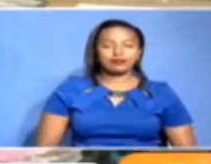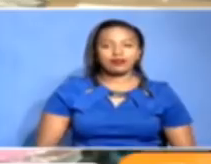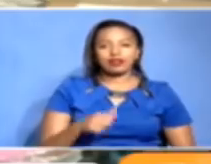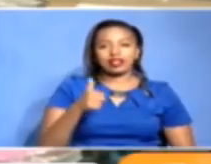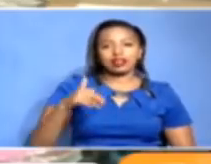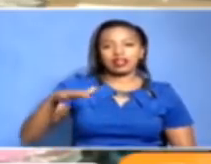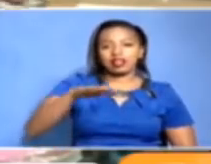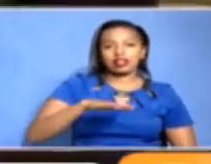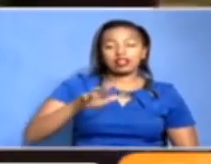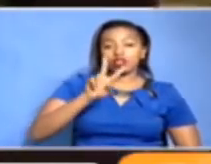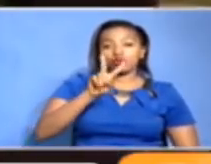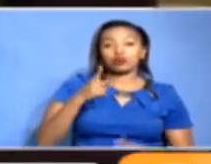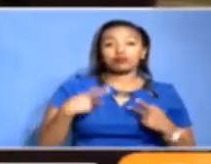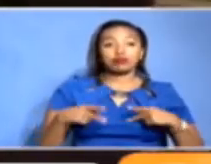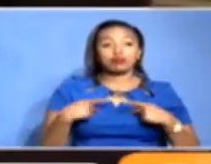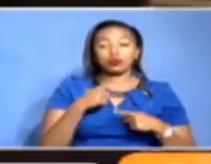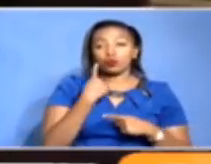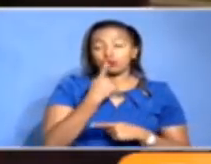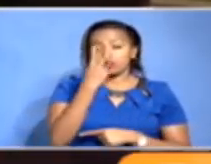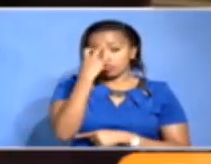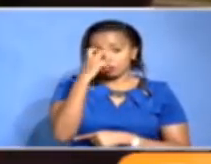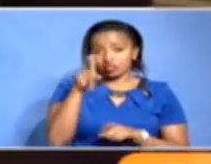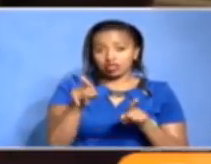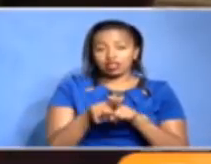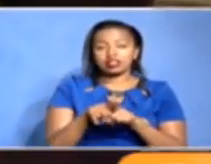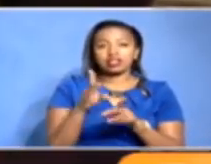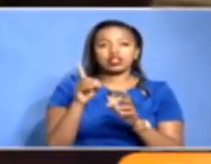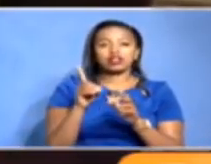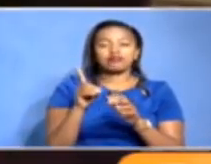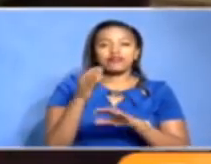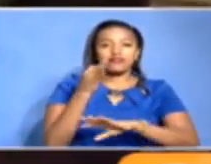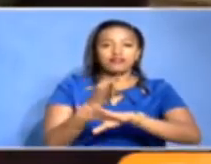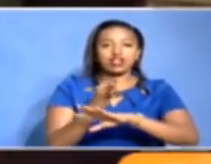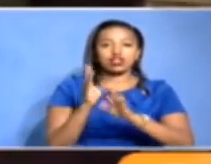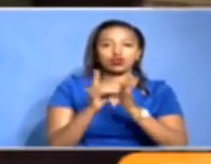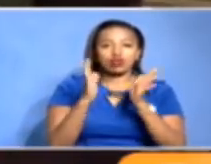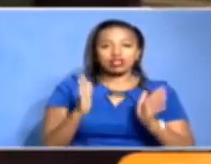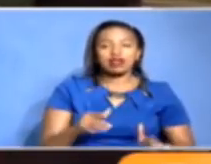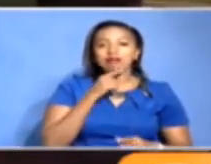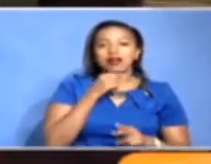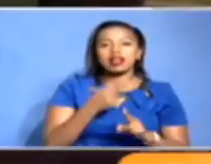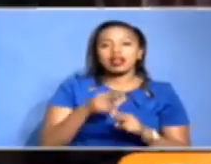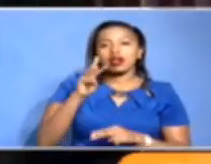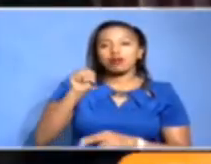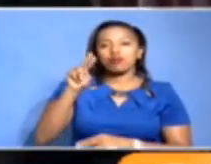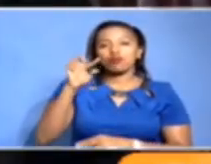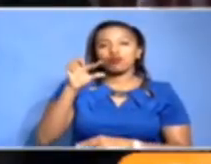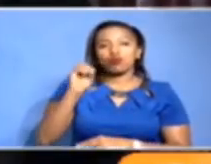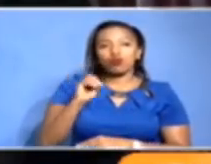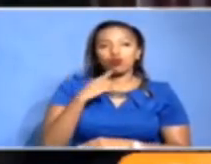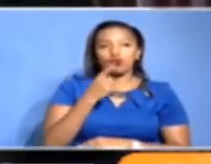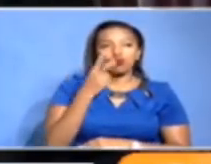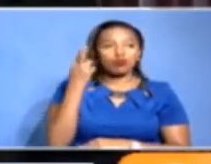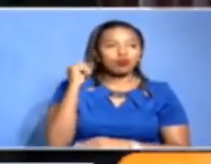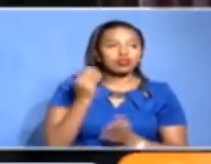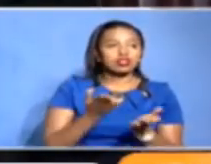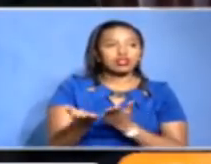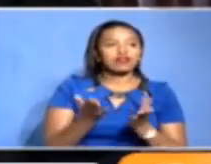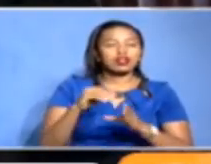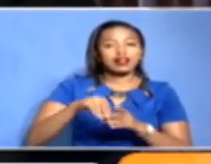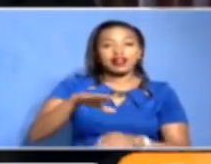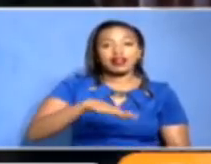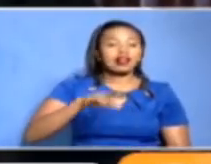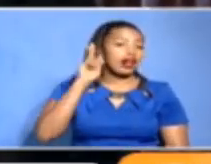Kwingineko, watu wawili wanaokisiwa kuwa wafanyikazi wa daktari bandia Mugo wa Irimu, aliyekuwa akihudumu katika kliniki ya Milan huko